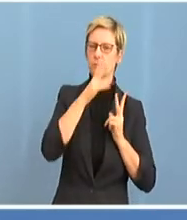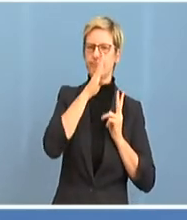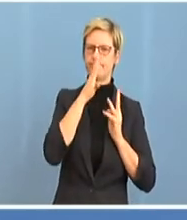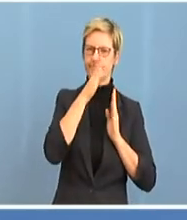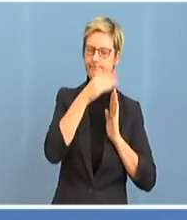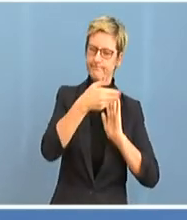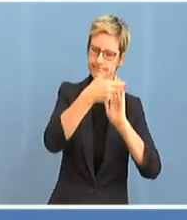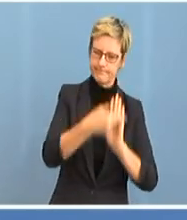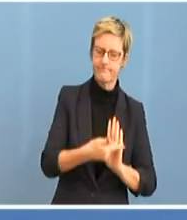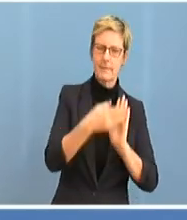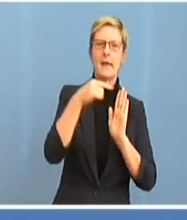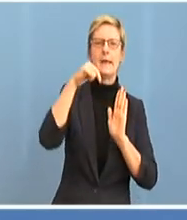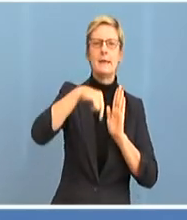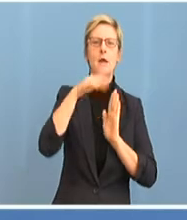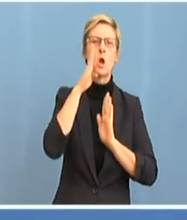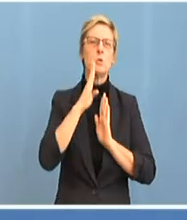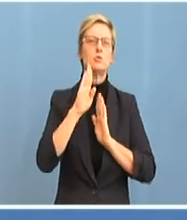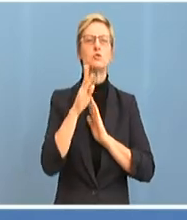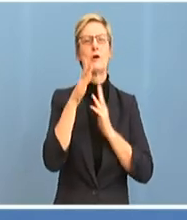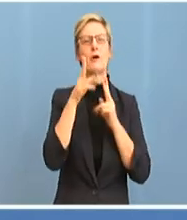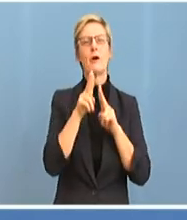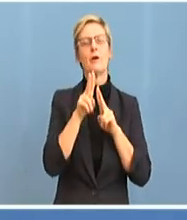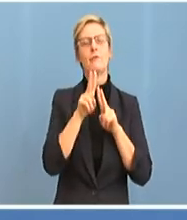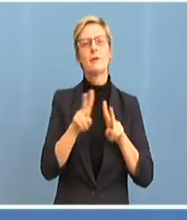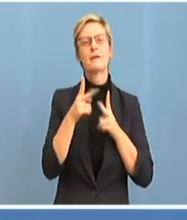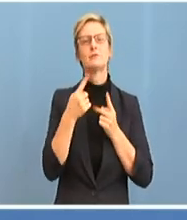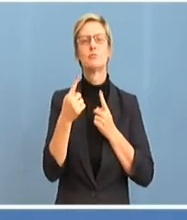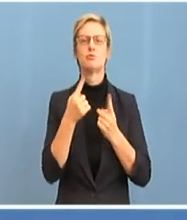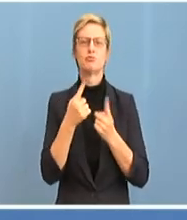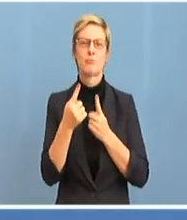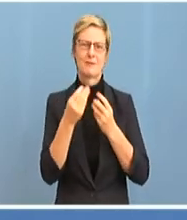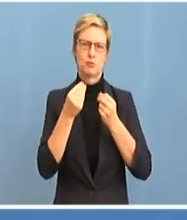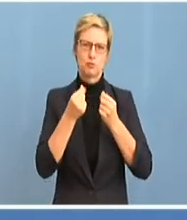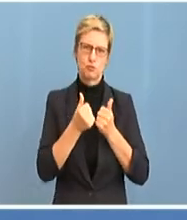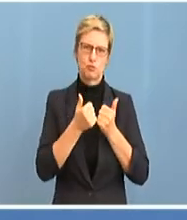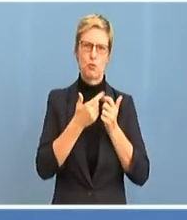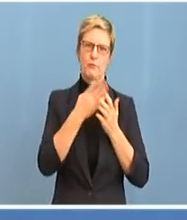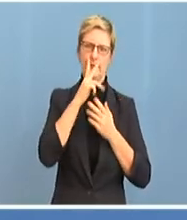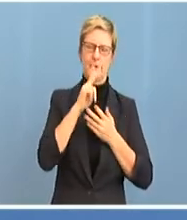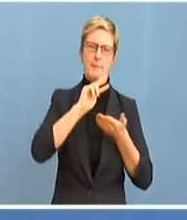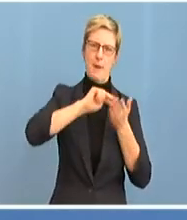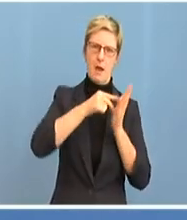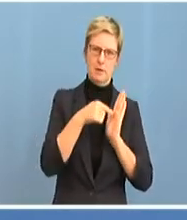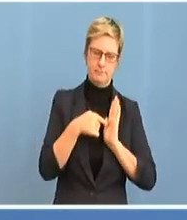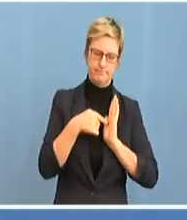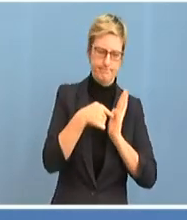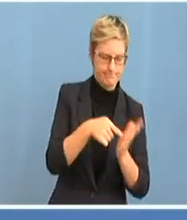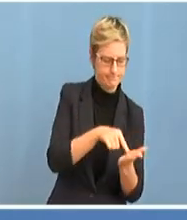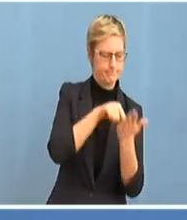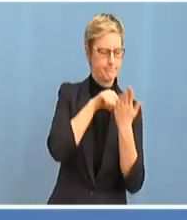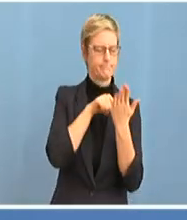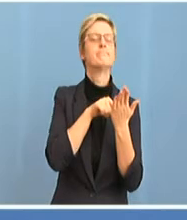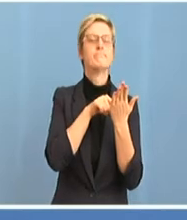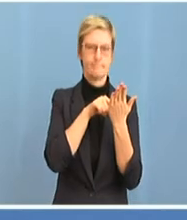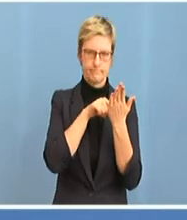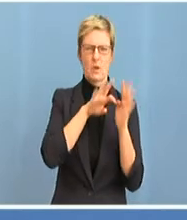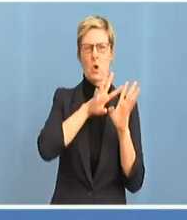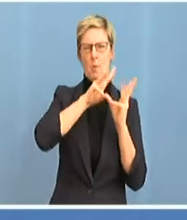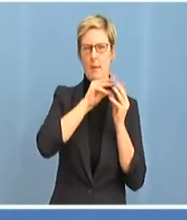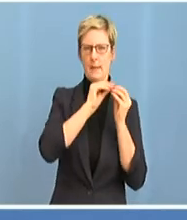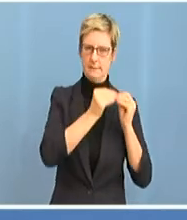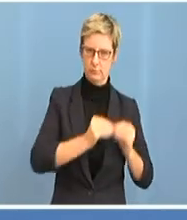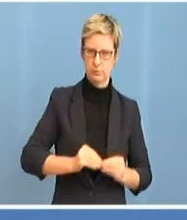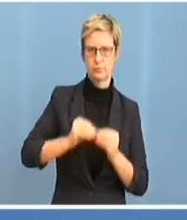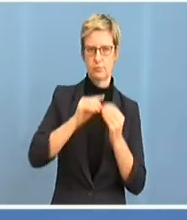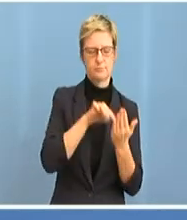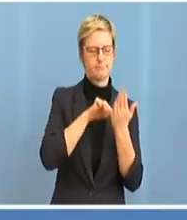die innerlibyschen Friedensgespräche vorgestellt. Und wir begrüßen diesen ausdrücklich, denn so werden aus unserer Sicht